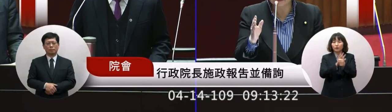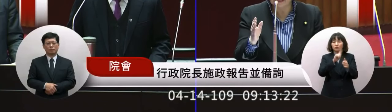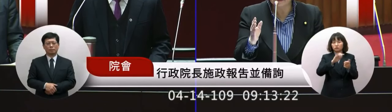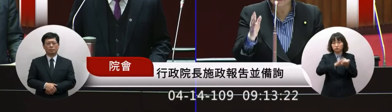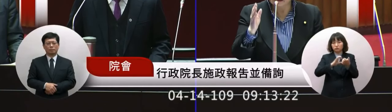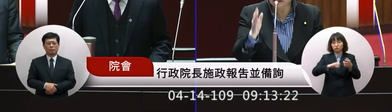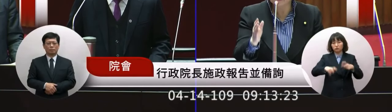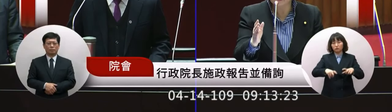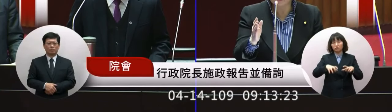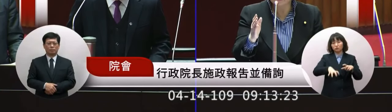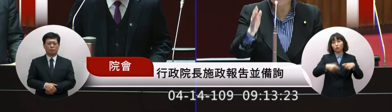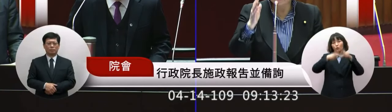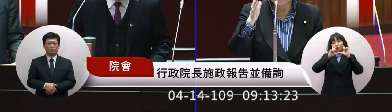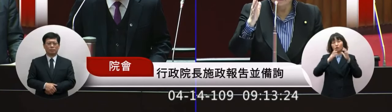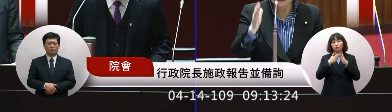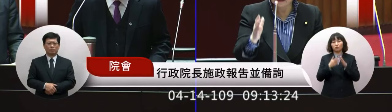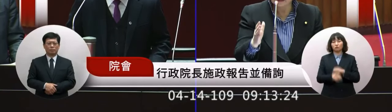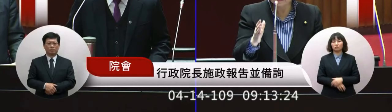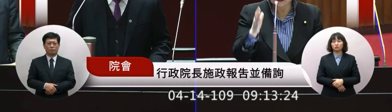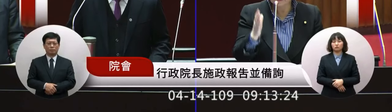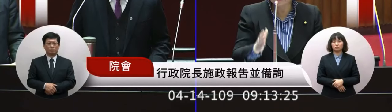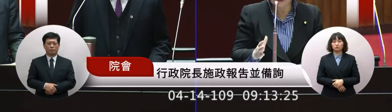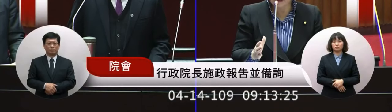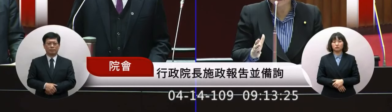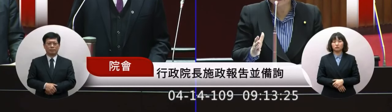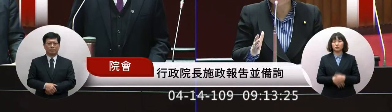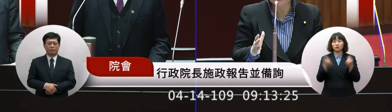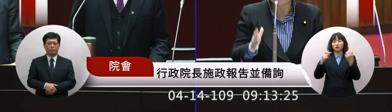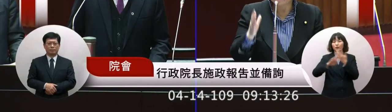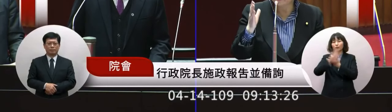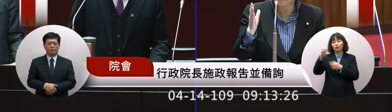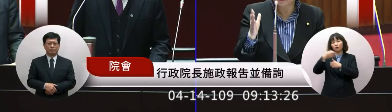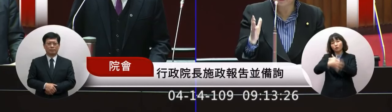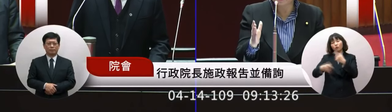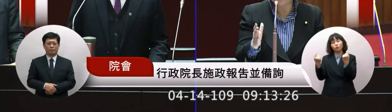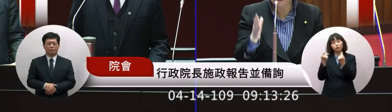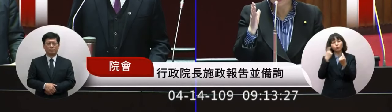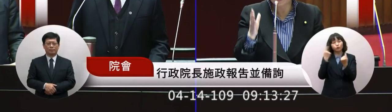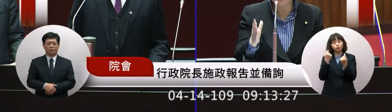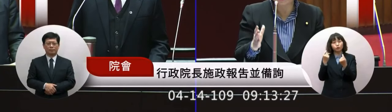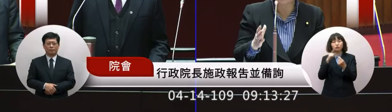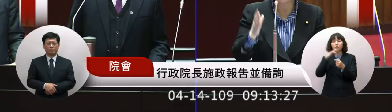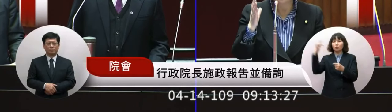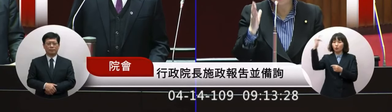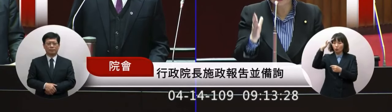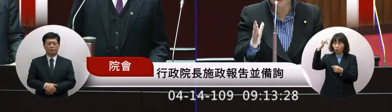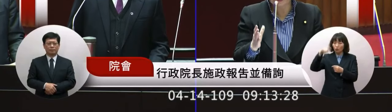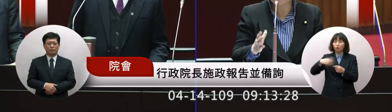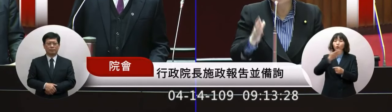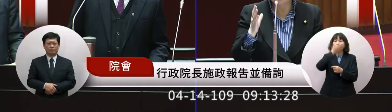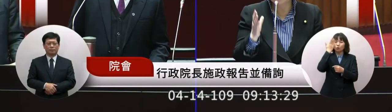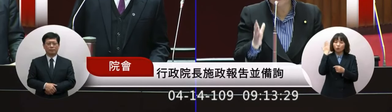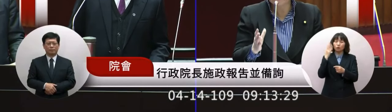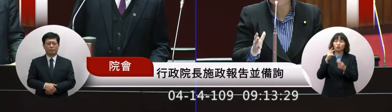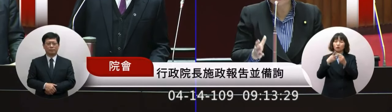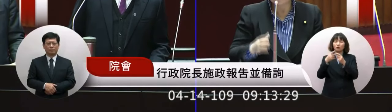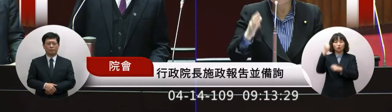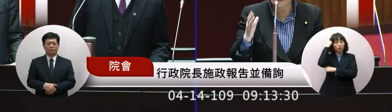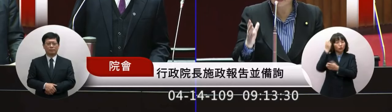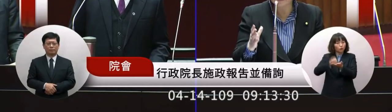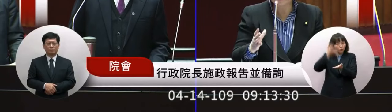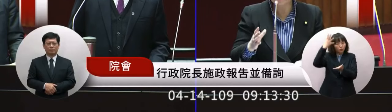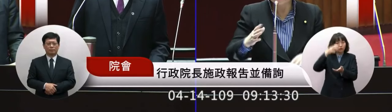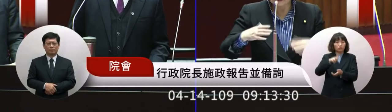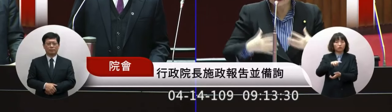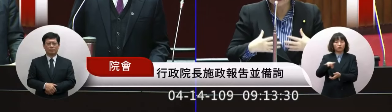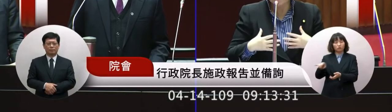所以院长你知道吗，这个其他的行业里面，譬如说这个航空业、旅游业还有饭店业，